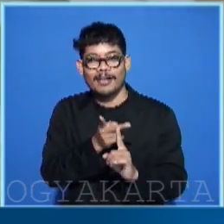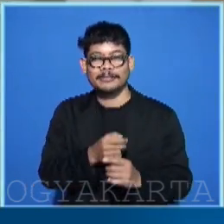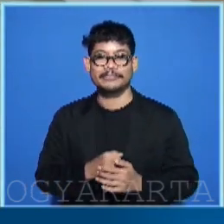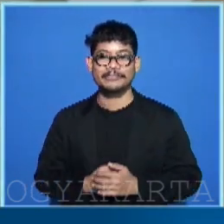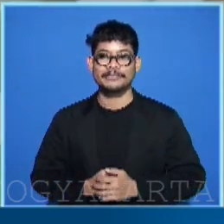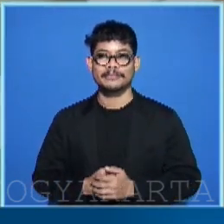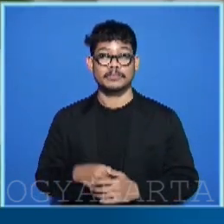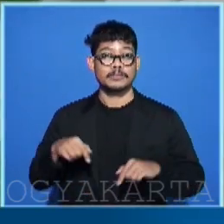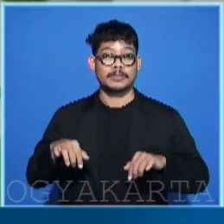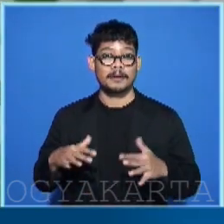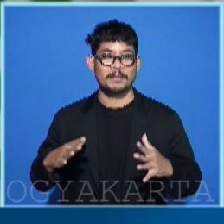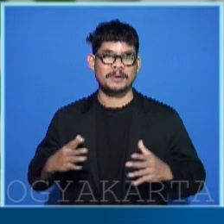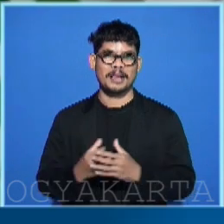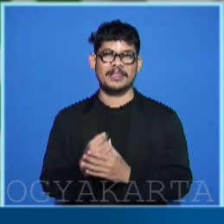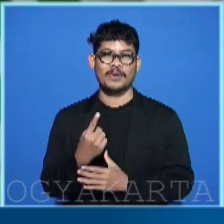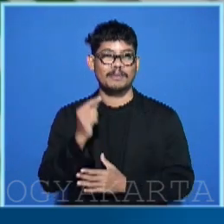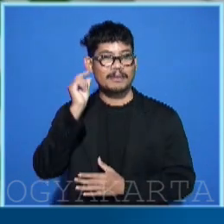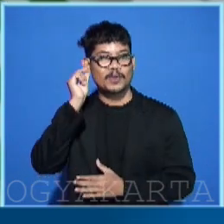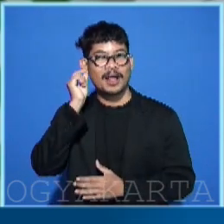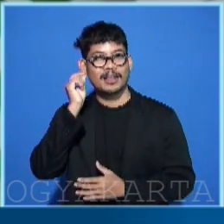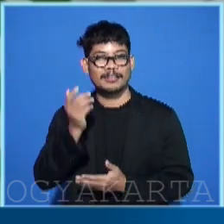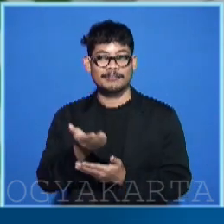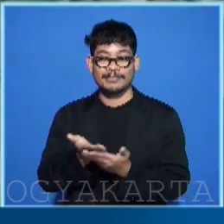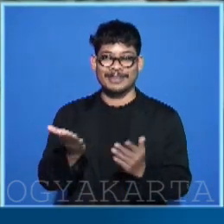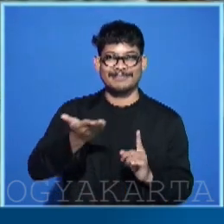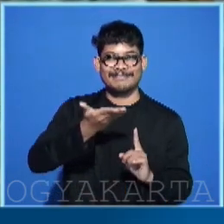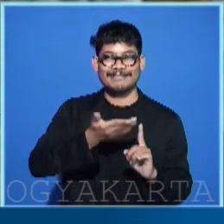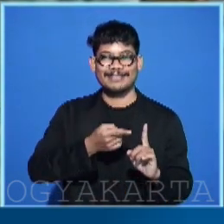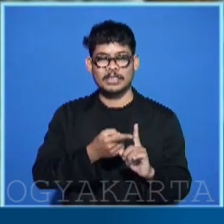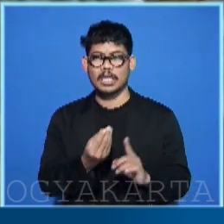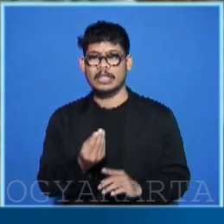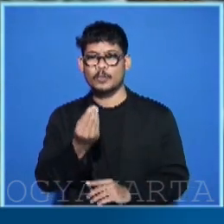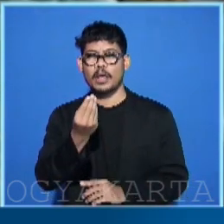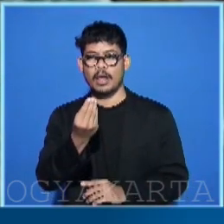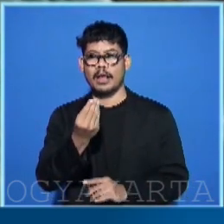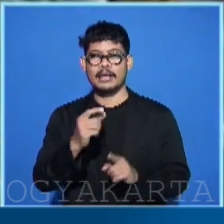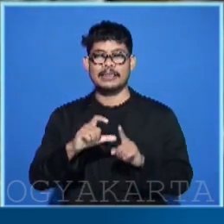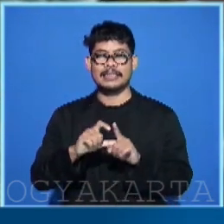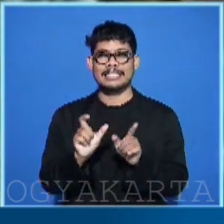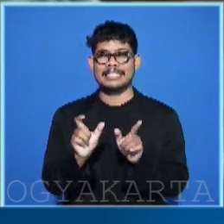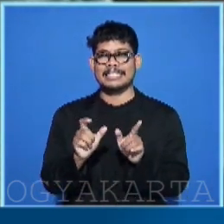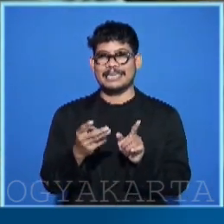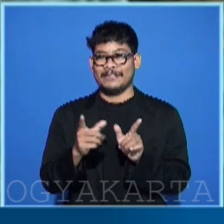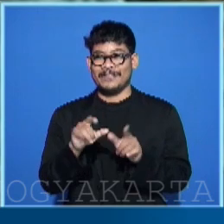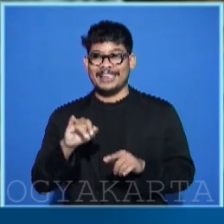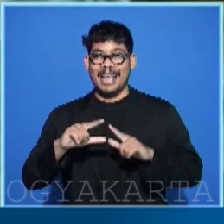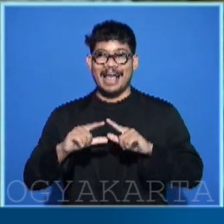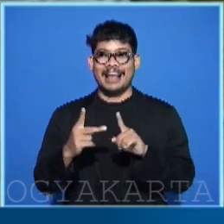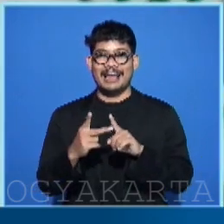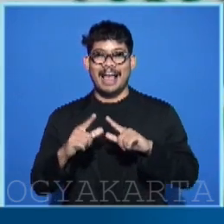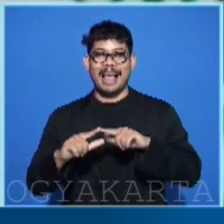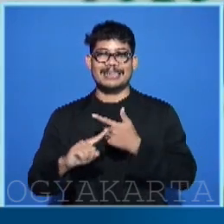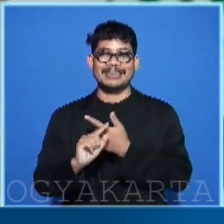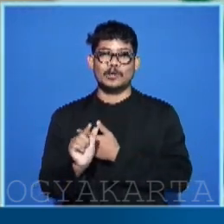Istimewa Jakarta Sri Rahayu widastuti Dewi Isnu Broto mengatakan pengajian rutin Dharma wanita persatuan